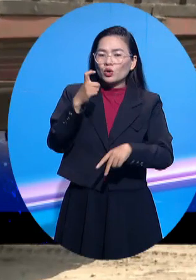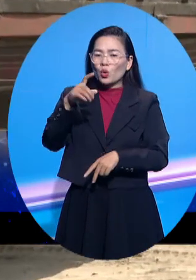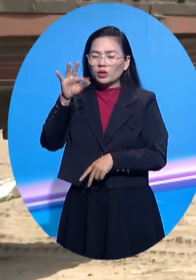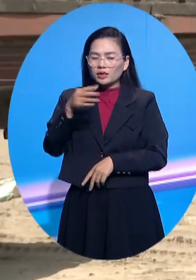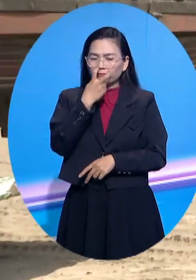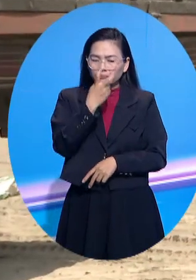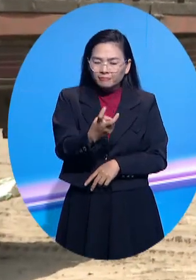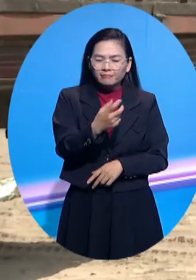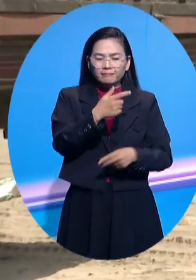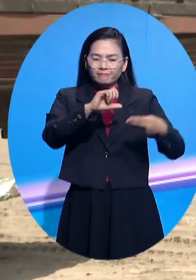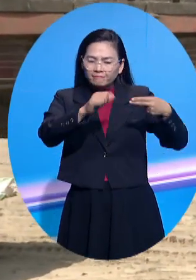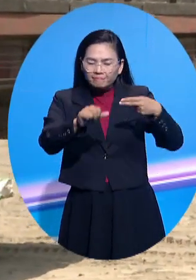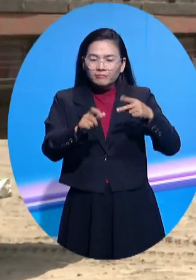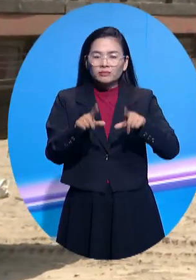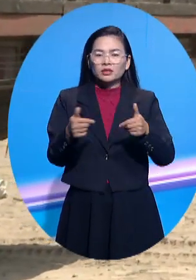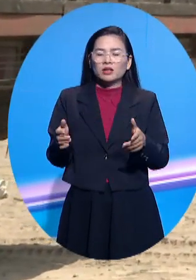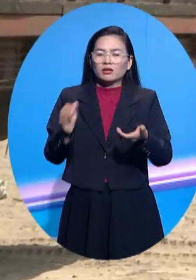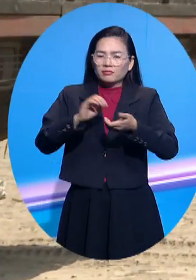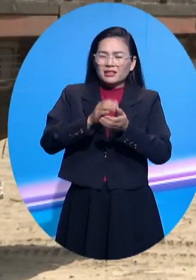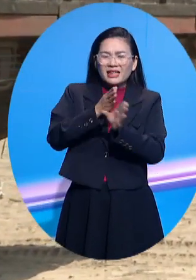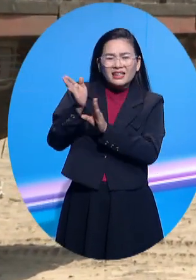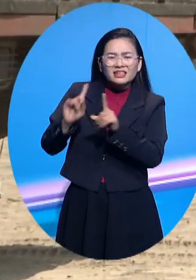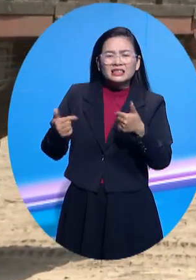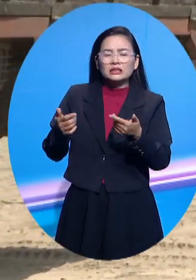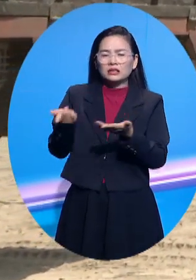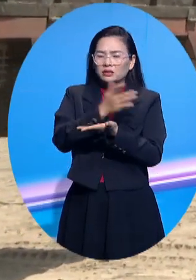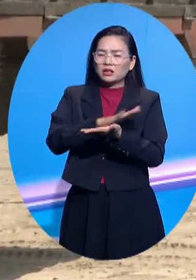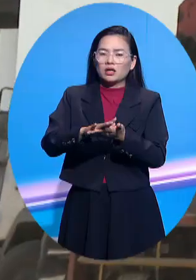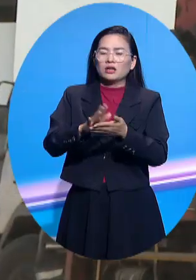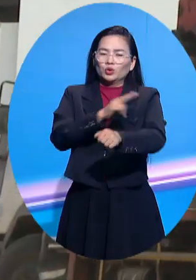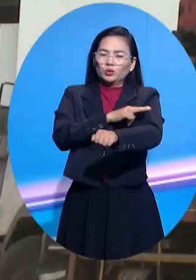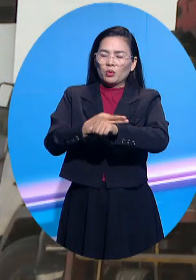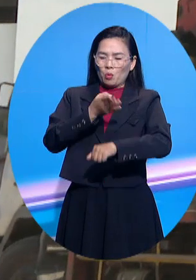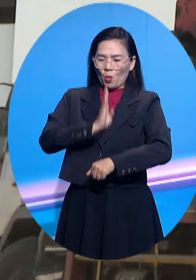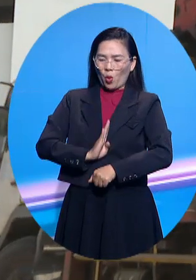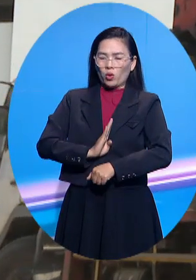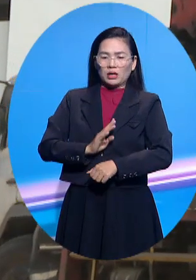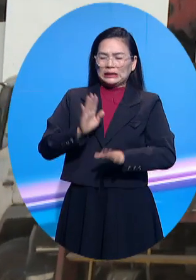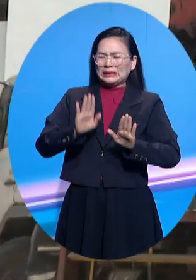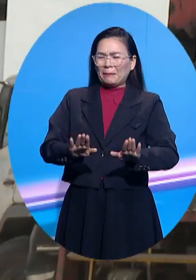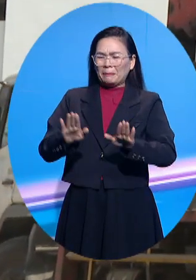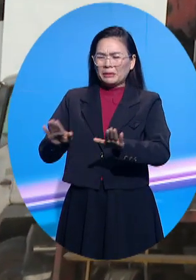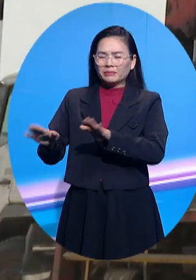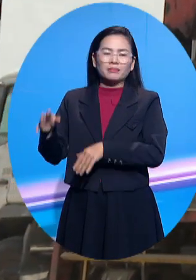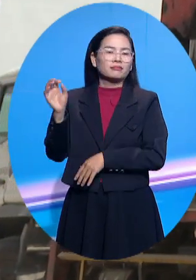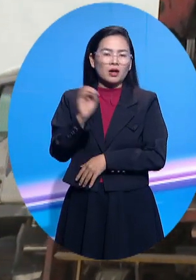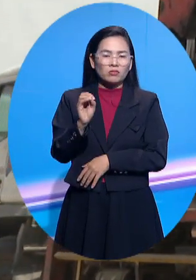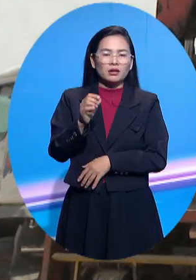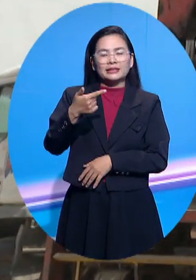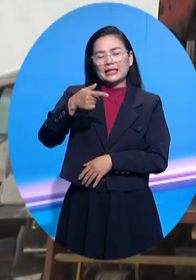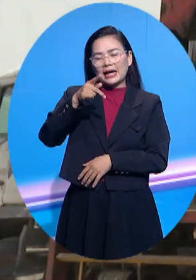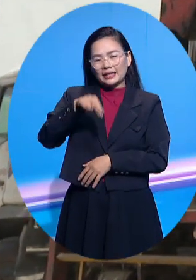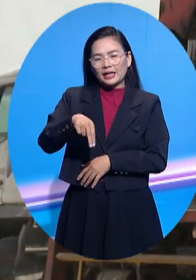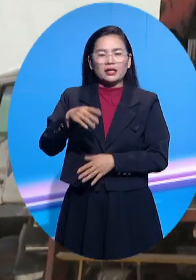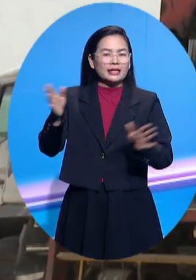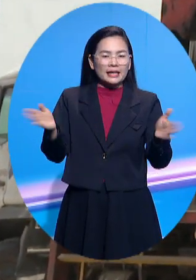dõi cùng các sở ngành liên quan tập hợp vướng mắc trao đổi với cơ quan chuyên môn của bộ không để chậm trễ tiến độ thực hiện và giải ngân vốn